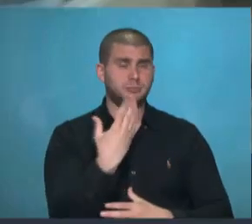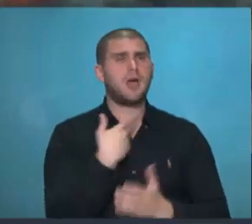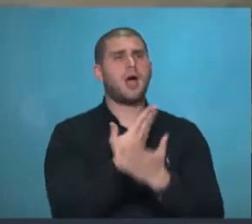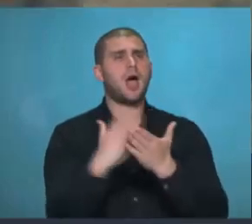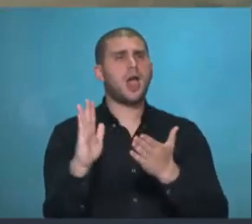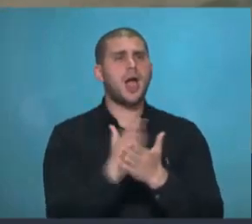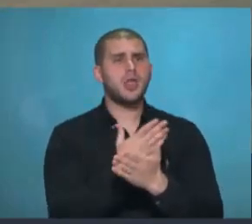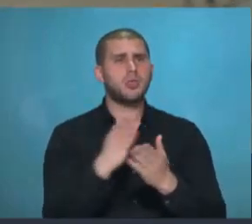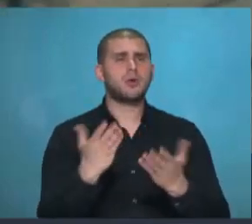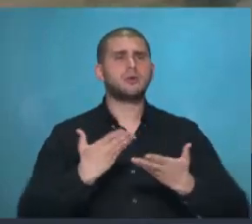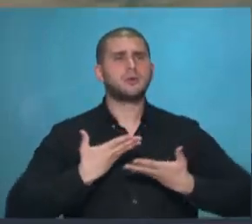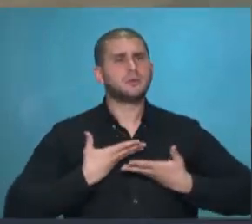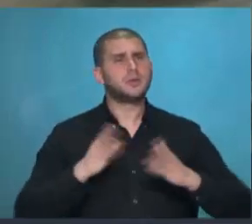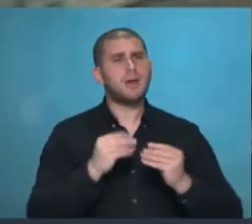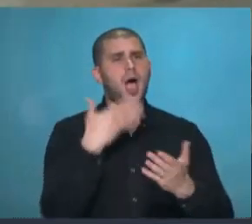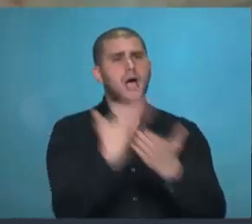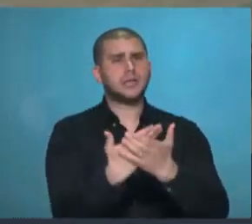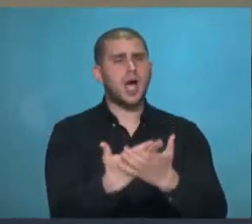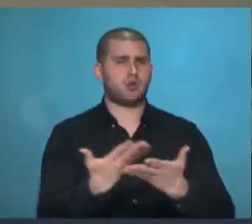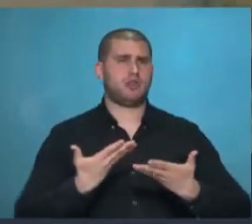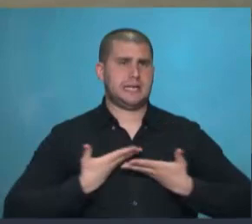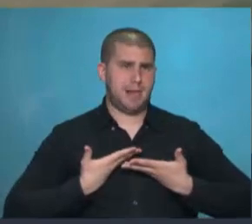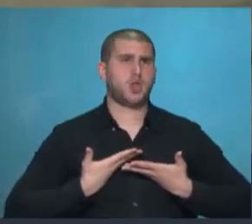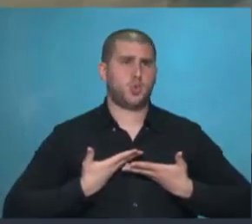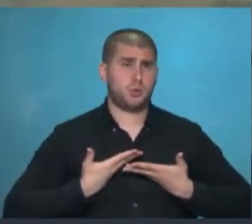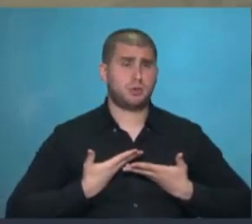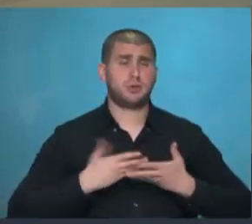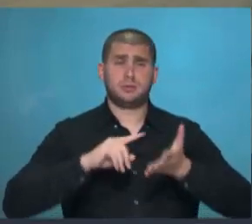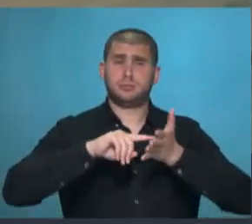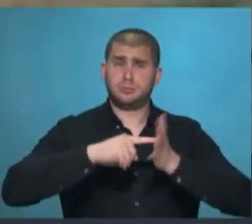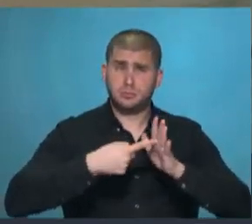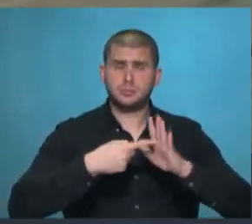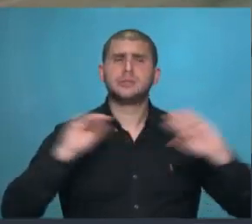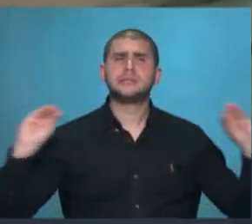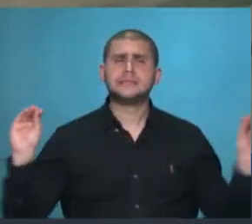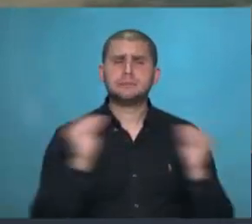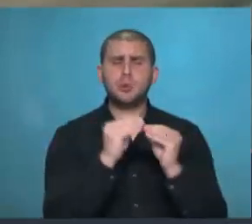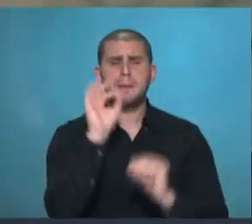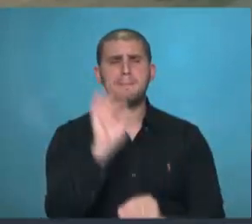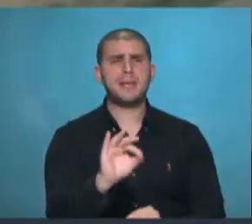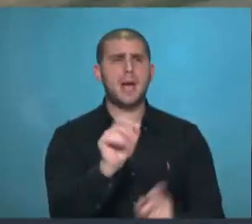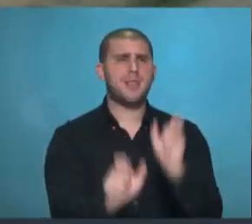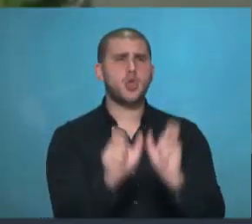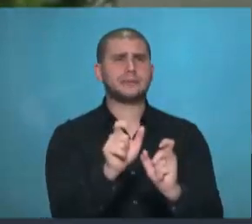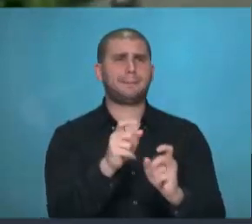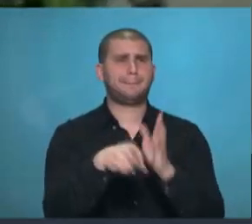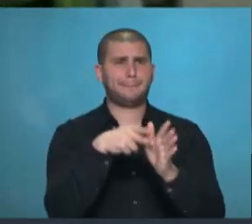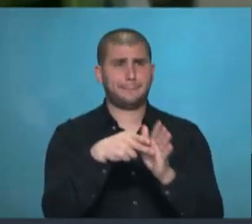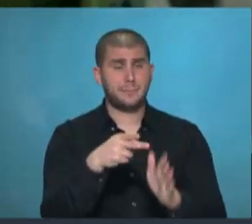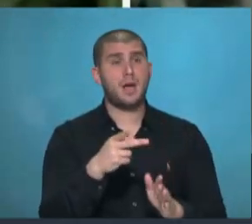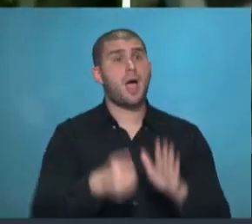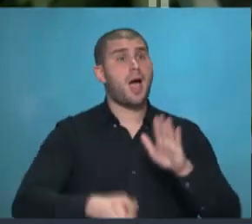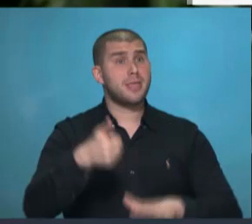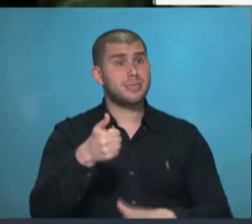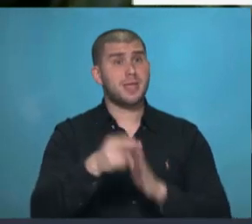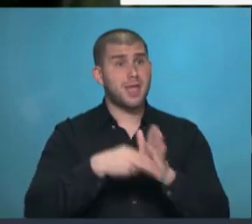החלטנו ללכת עם ההצעה שנתקבלה במטרה לצמצם את הפגיעה בנושאים. כמובן הנהלת הרכבת מאשימה